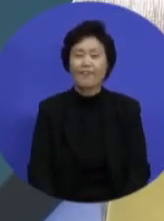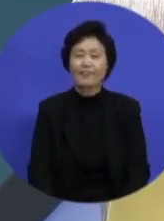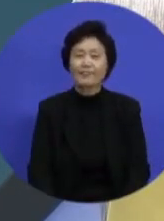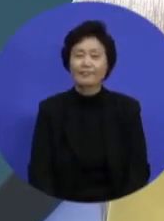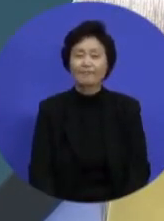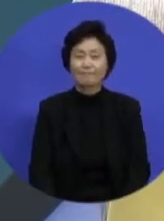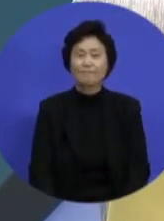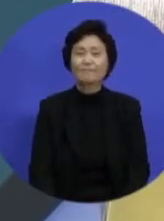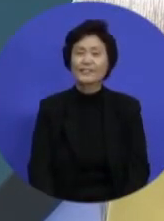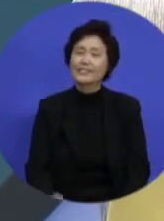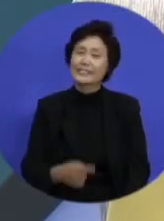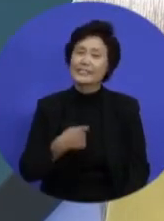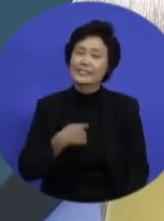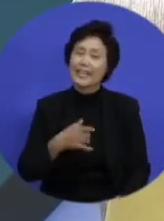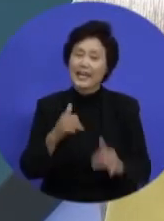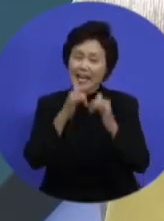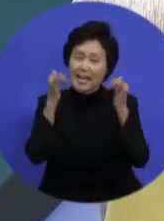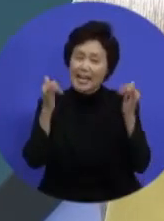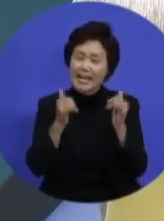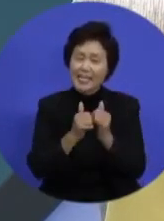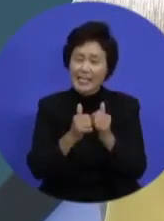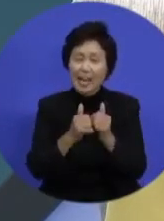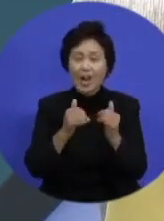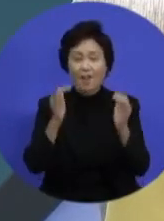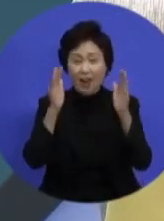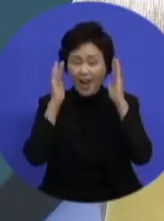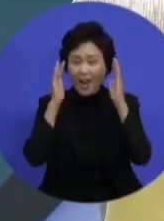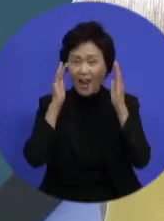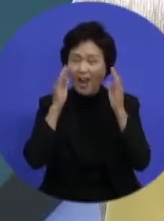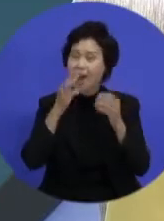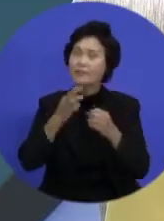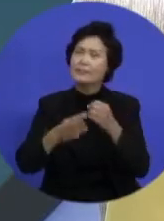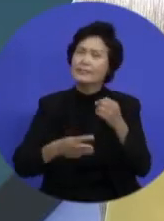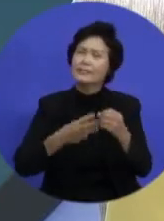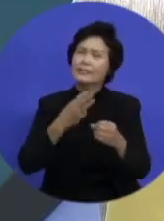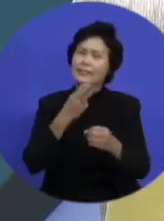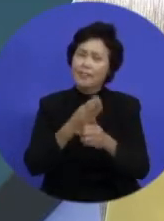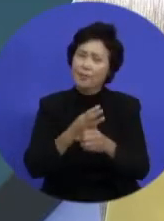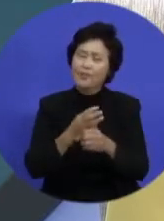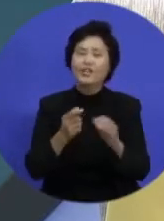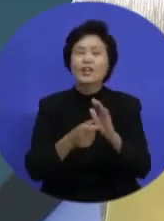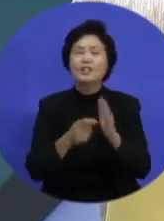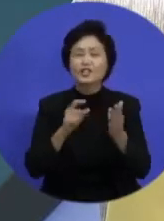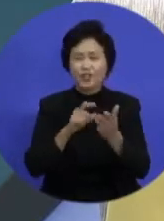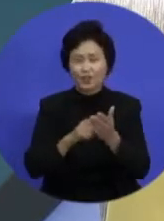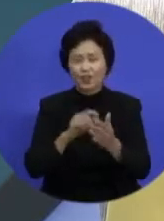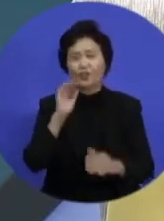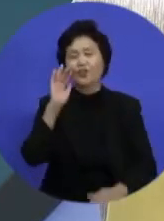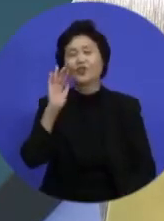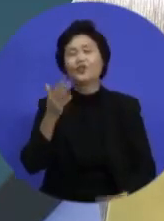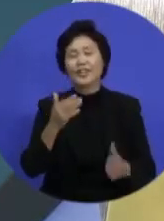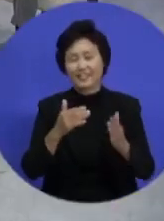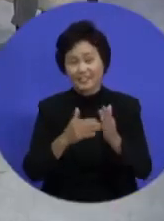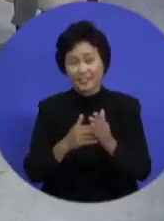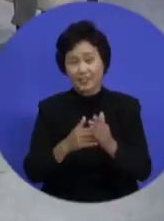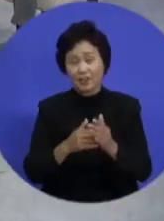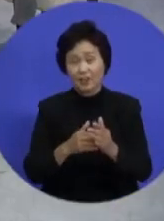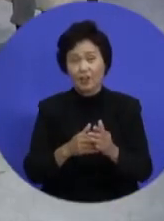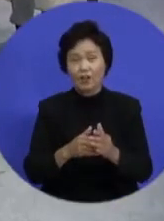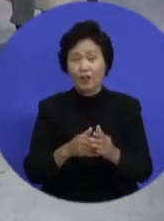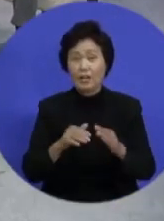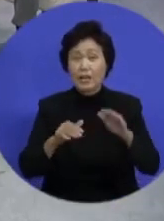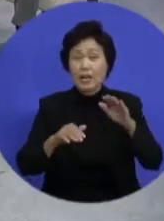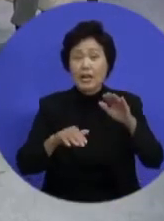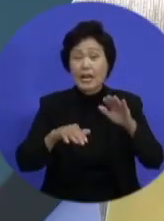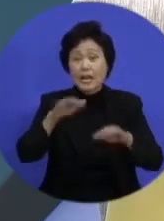거의 3년이 다 돼가는데 그래요? 네 LBOT에 와서도 주로 그쪽 분야에 대한 공부를 자주 하고 있는 그래요? 것 같아요.